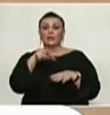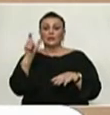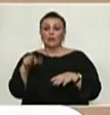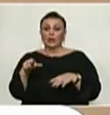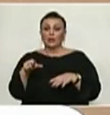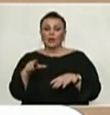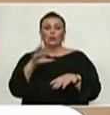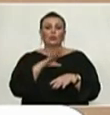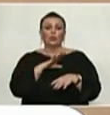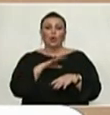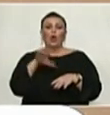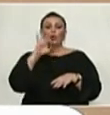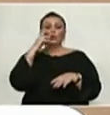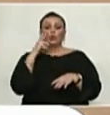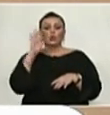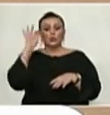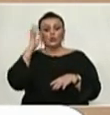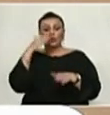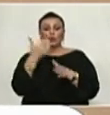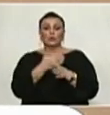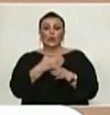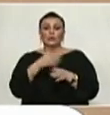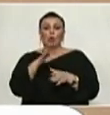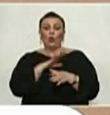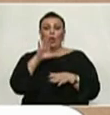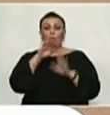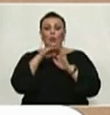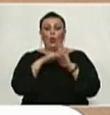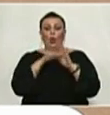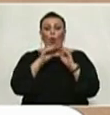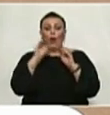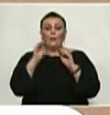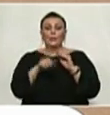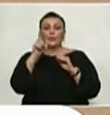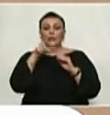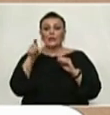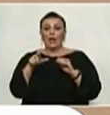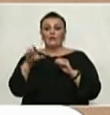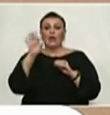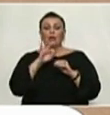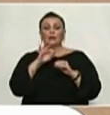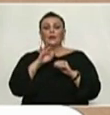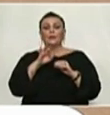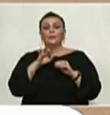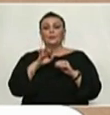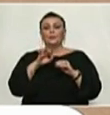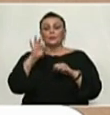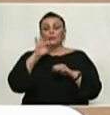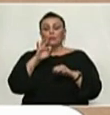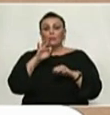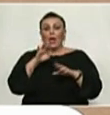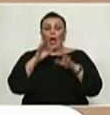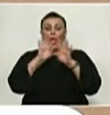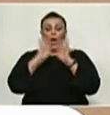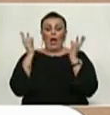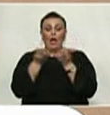əhatə elədi. Sosial-psixoloji dəstək proqramları ilə 10 min nəfəri əhatə etdik nazirlik olaraq. Paralel